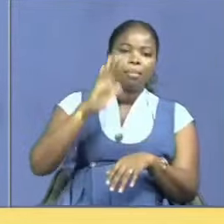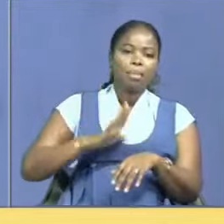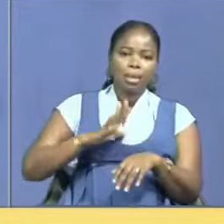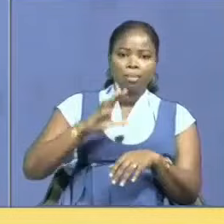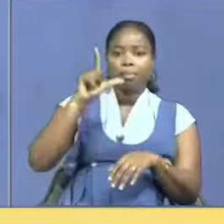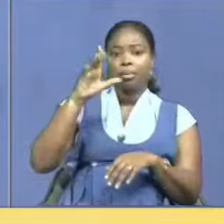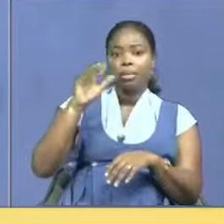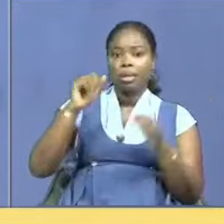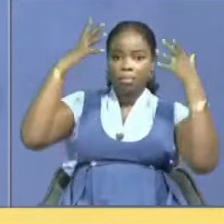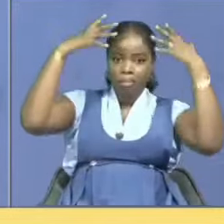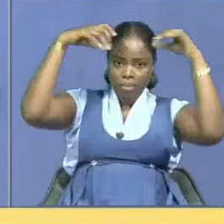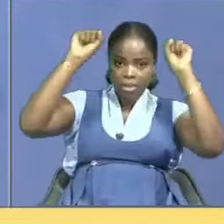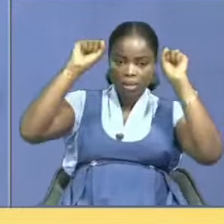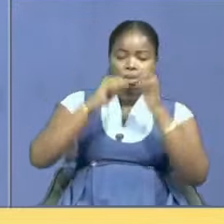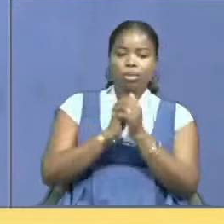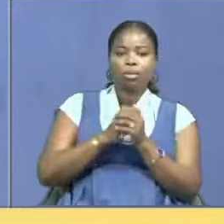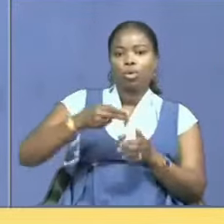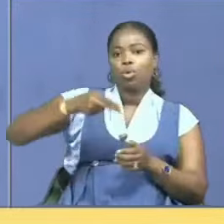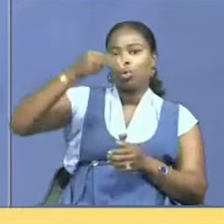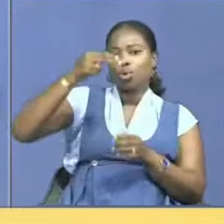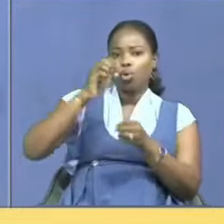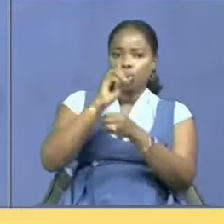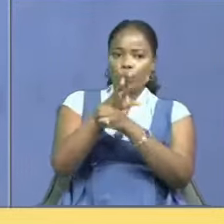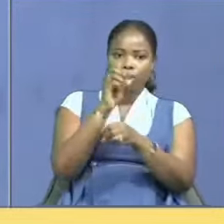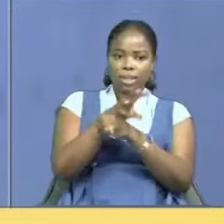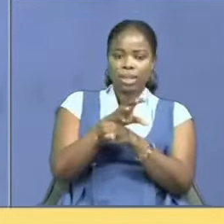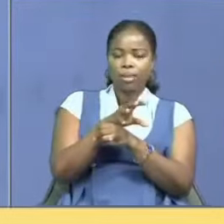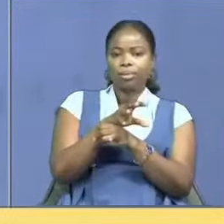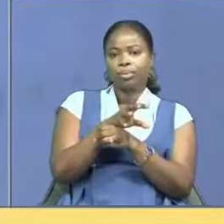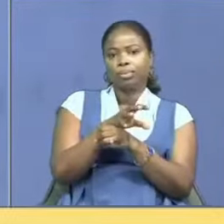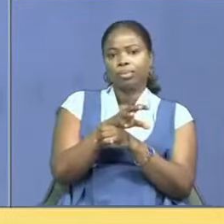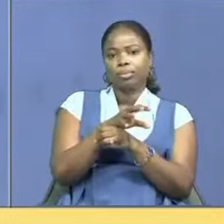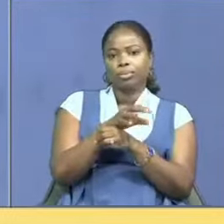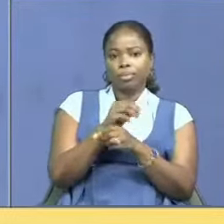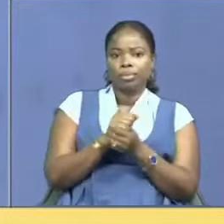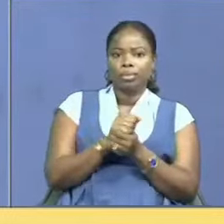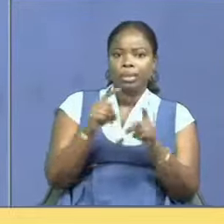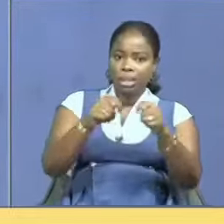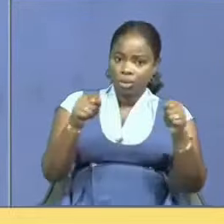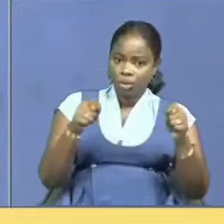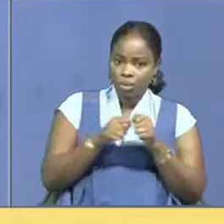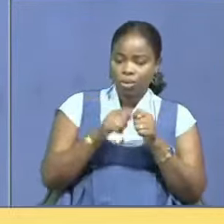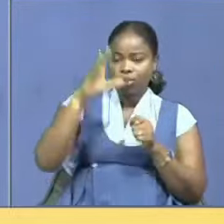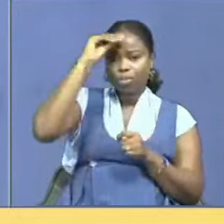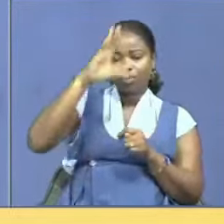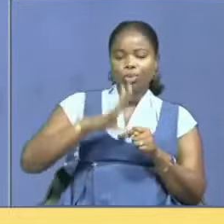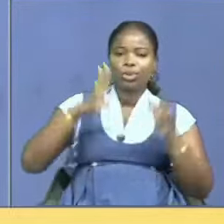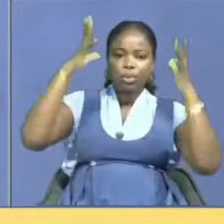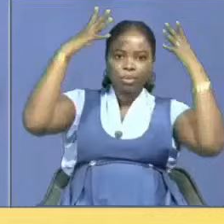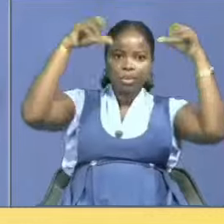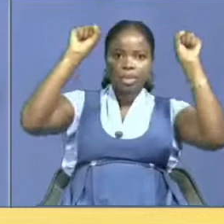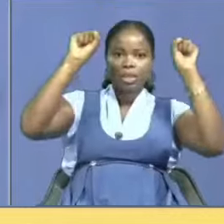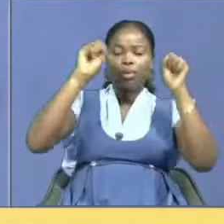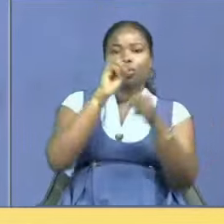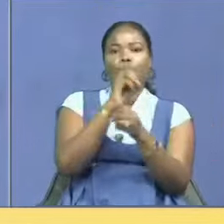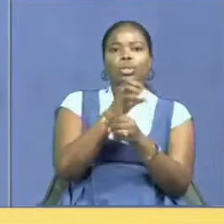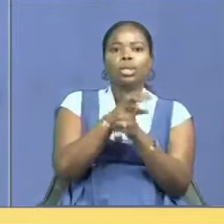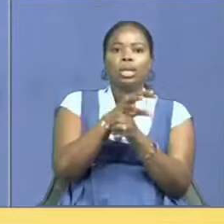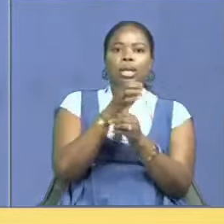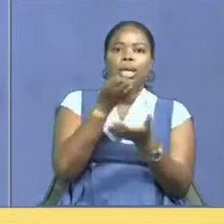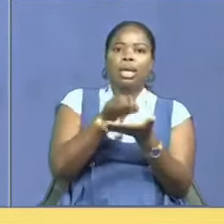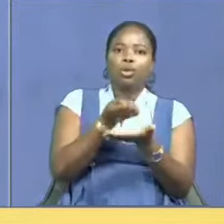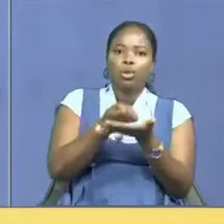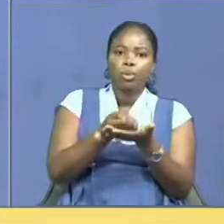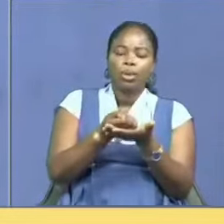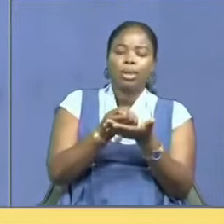Conseil des Collectivités Territoriales monsieur le Président du Conseil économique social